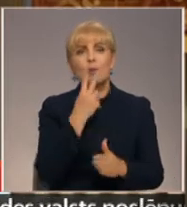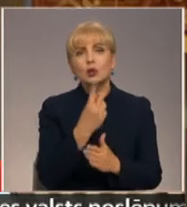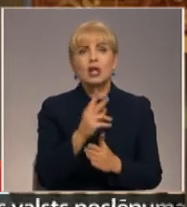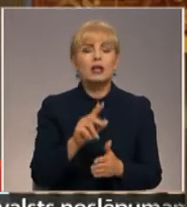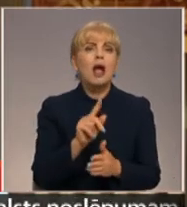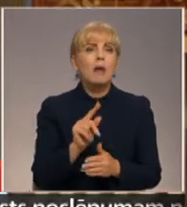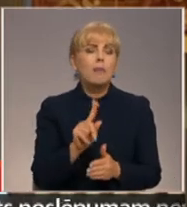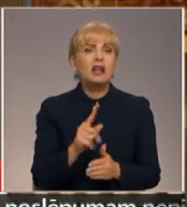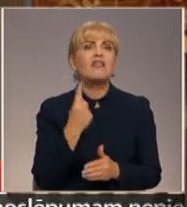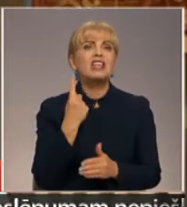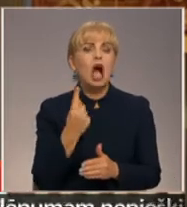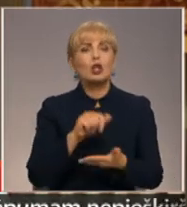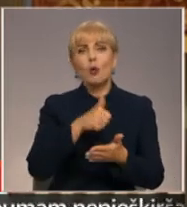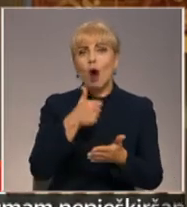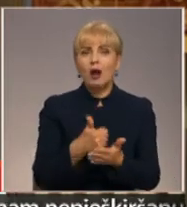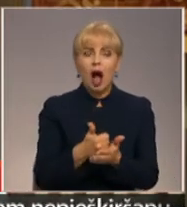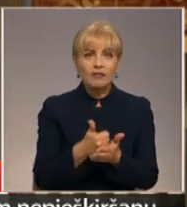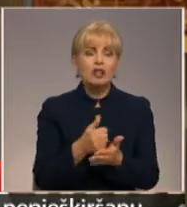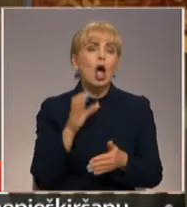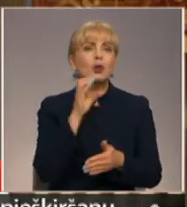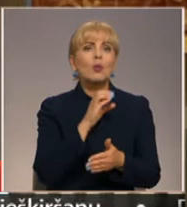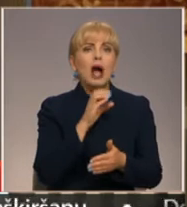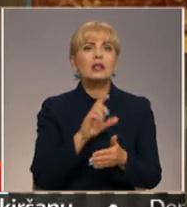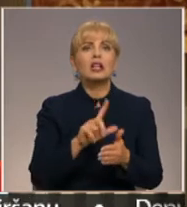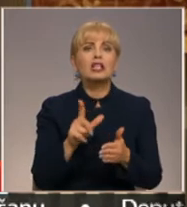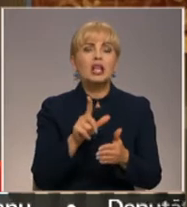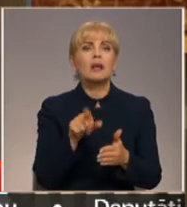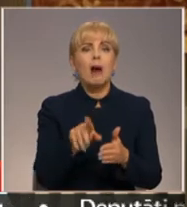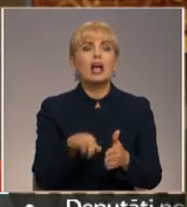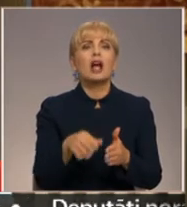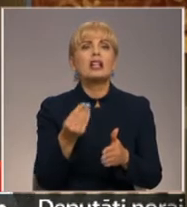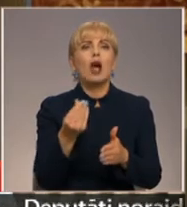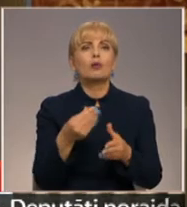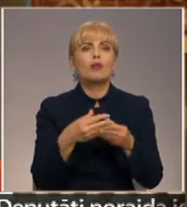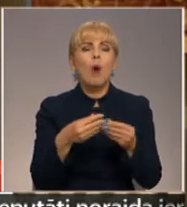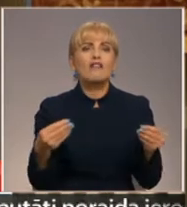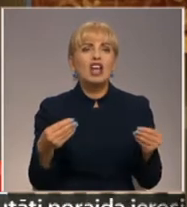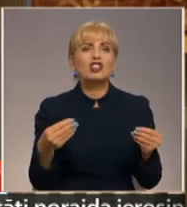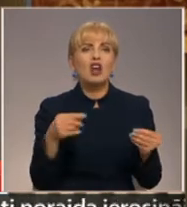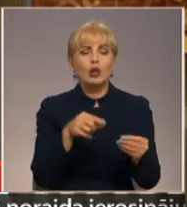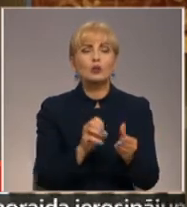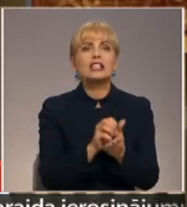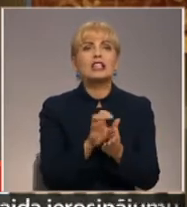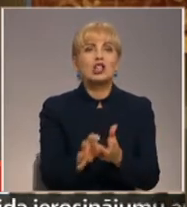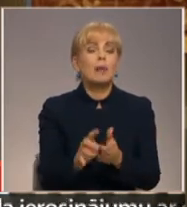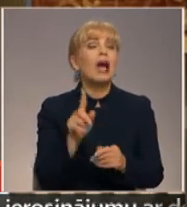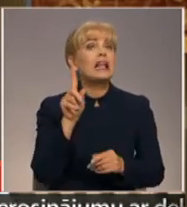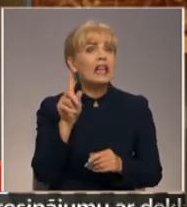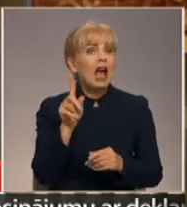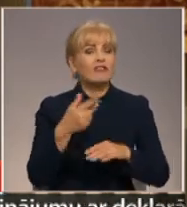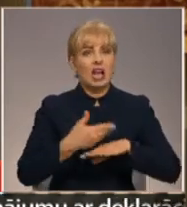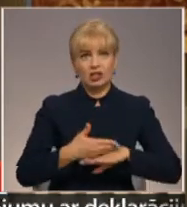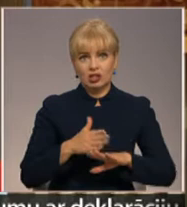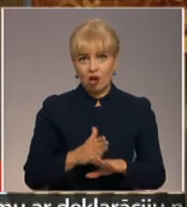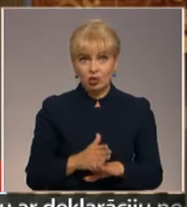un vienīgo noziedzīgu līdzekļu legalizācijas terorisma finansēšanas novēršanas sistēmā, jo tas ir tikai tā viena sastāvdaļa.